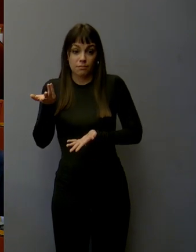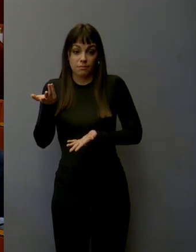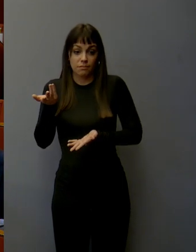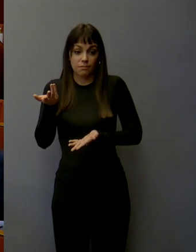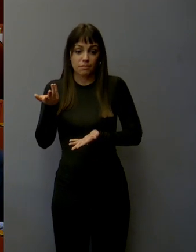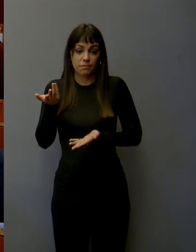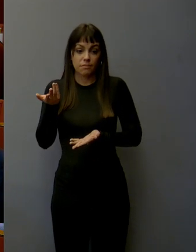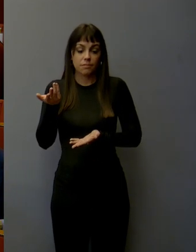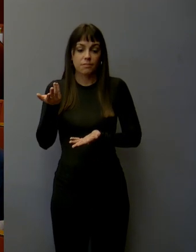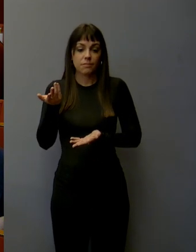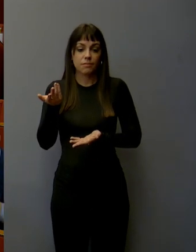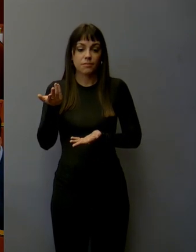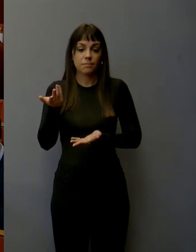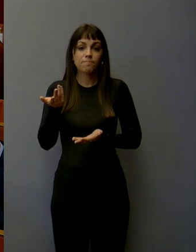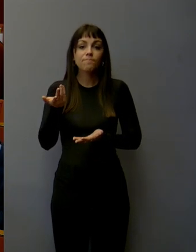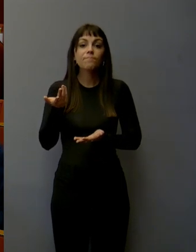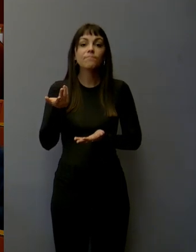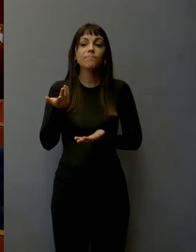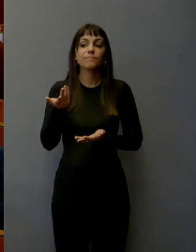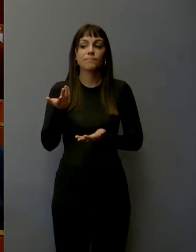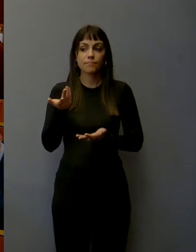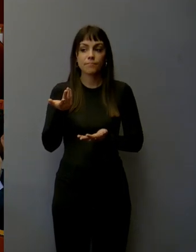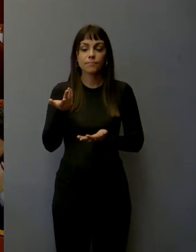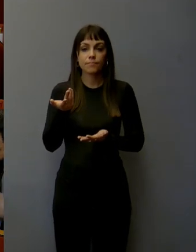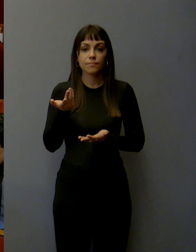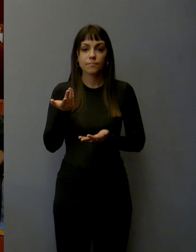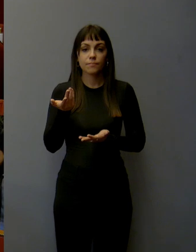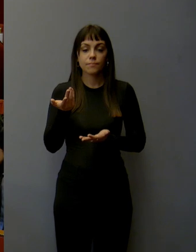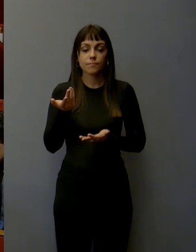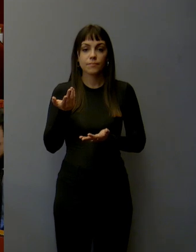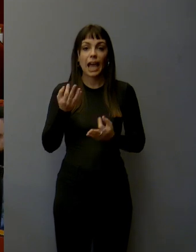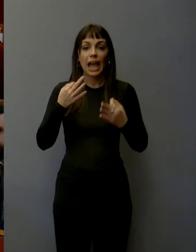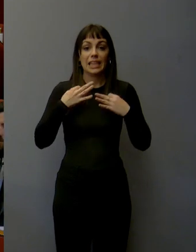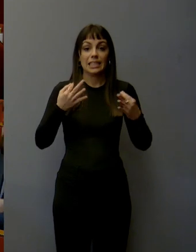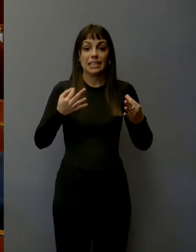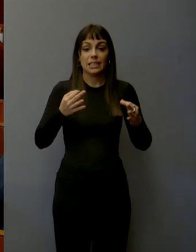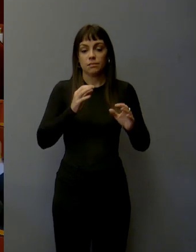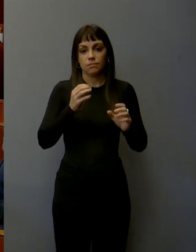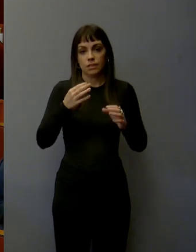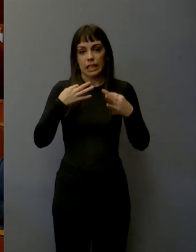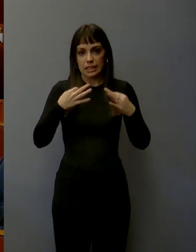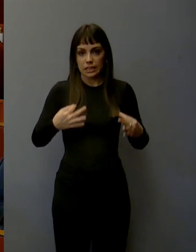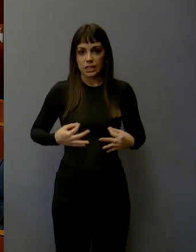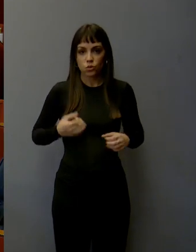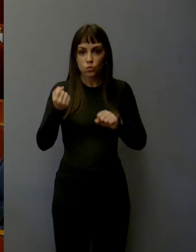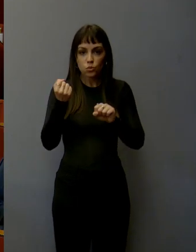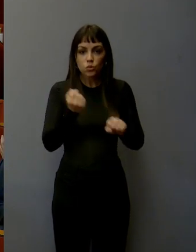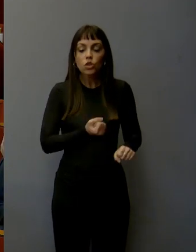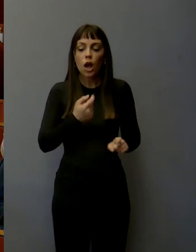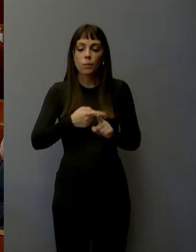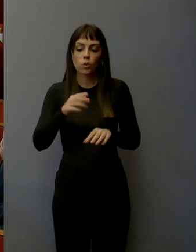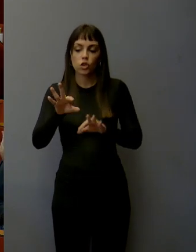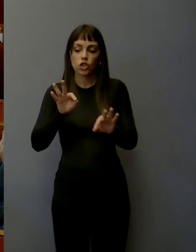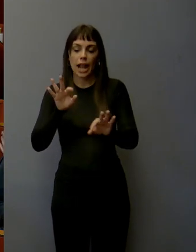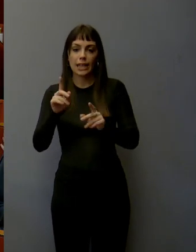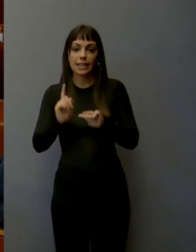giochi ruolo determinante la narrazione che viene fatta dalle istituzioni e le scelte politiche che vengono compiute c'è una